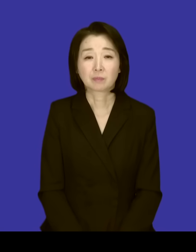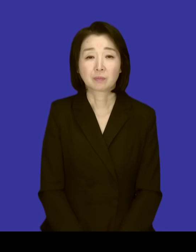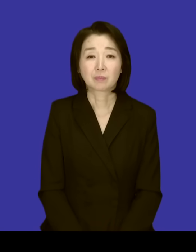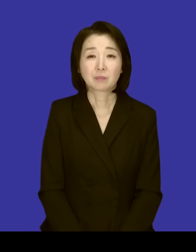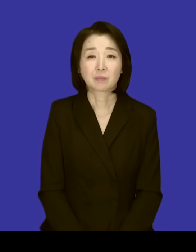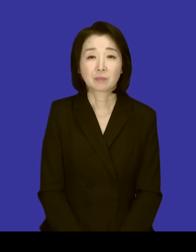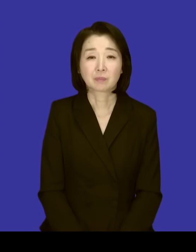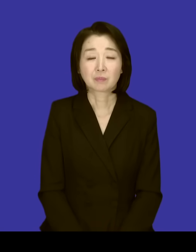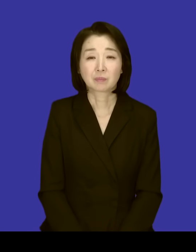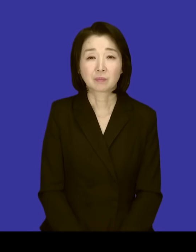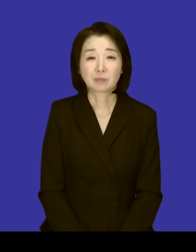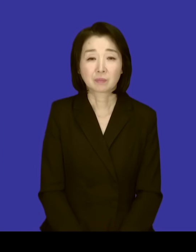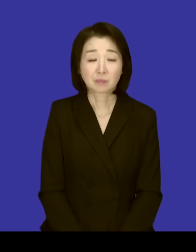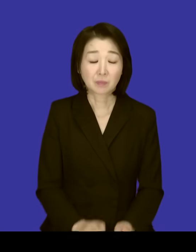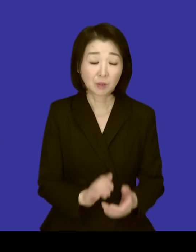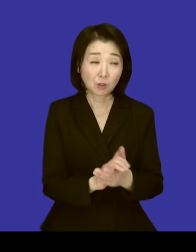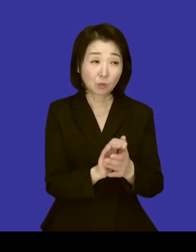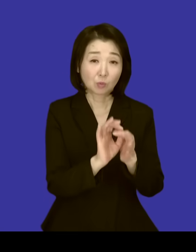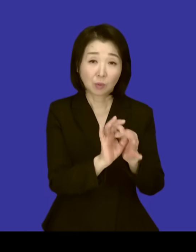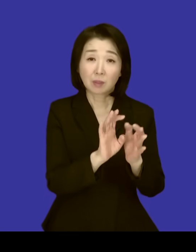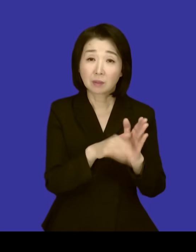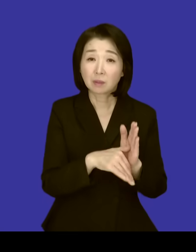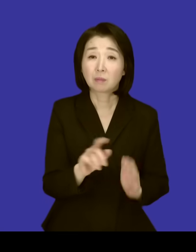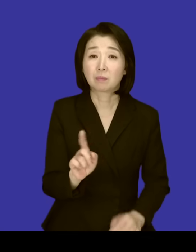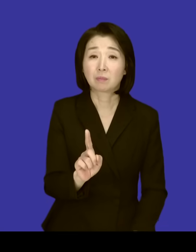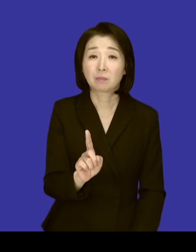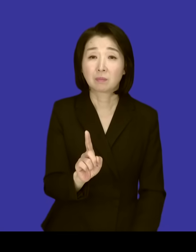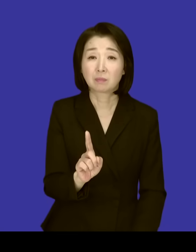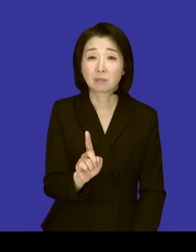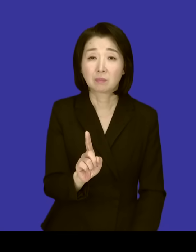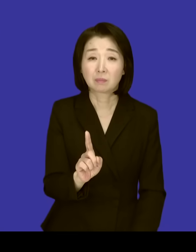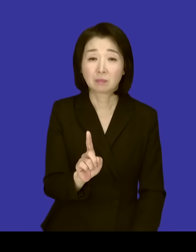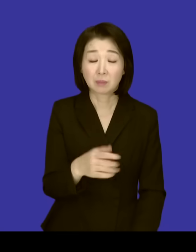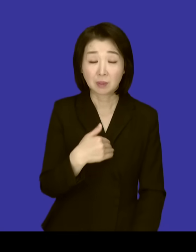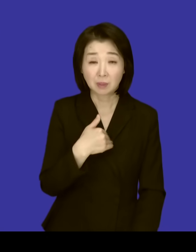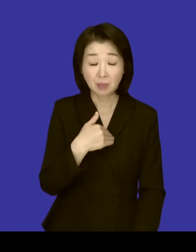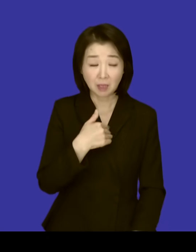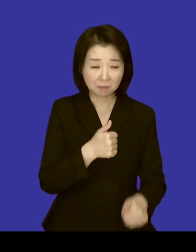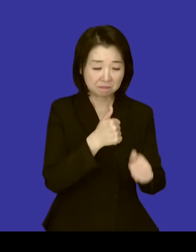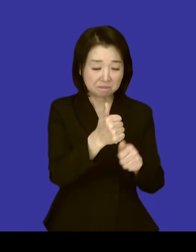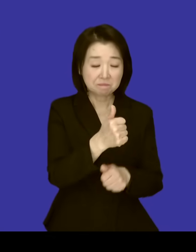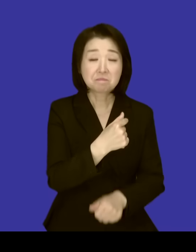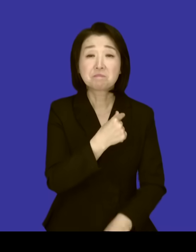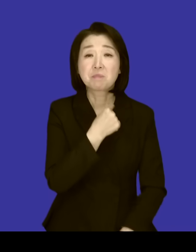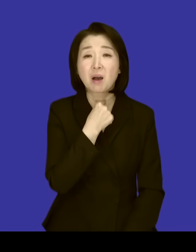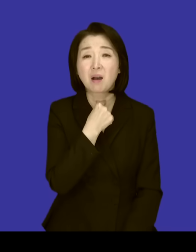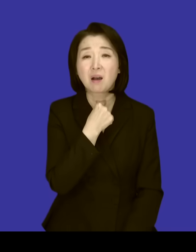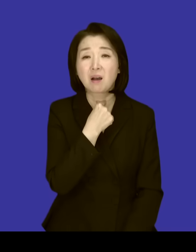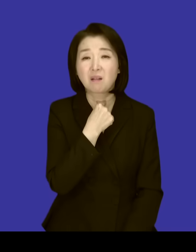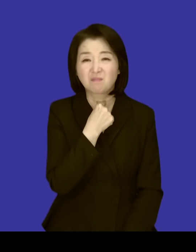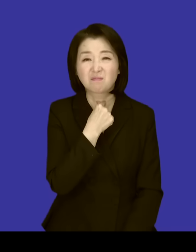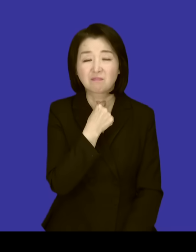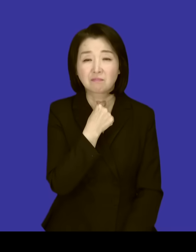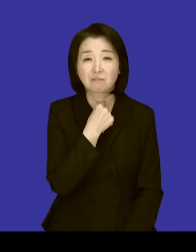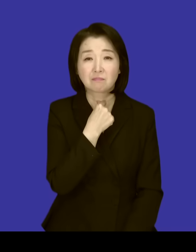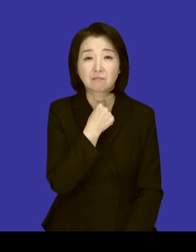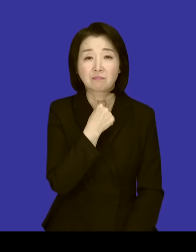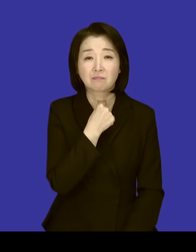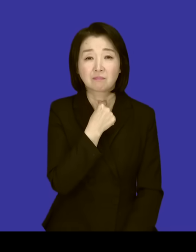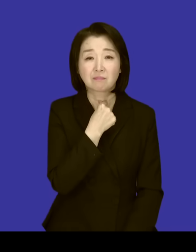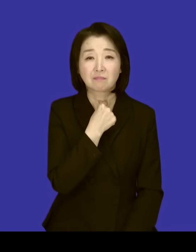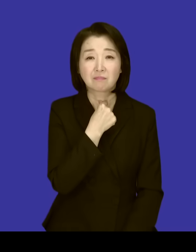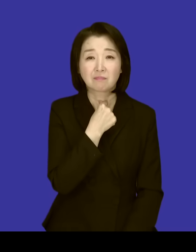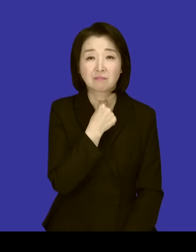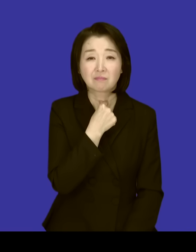주변 친구 관계나 이럴 때도 뭔가 내가 좀 이기고 싶고 뭔가 그런